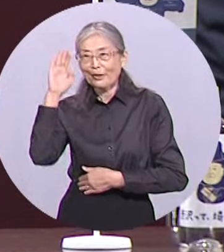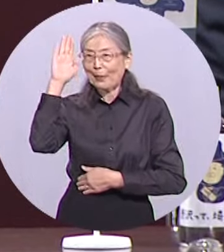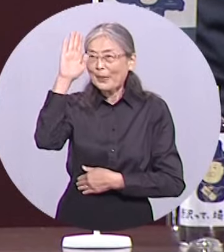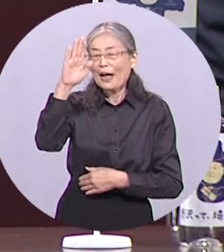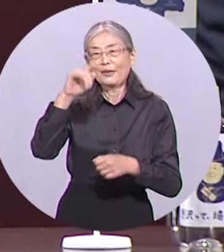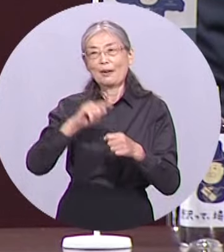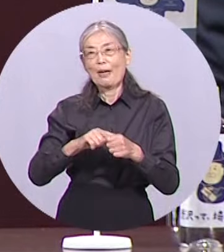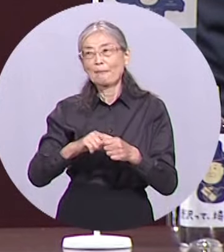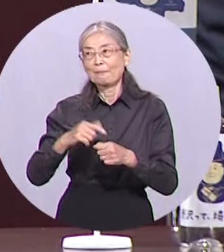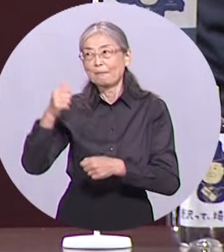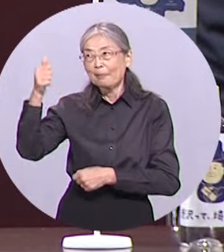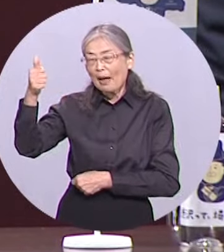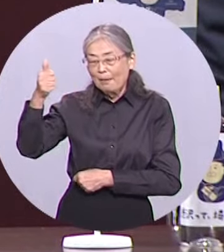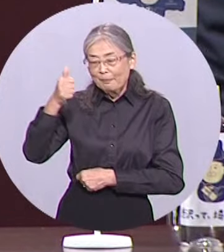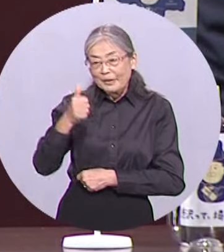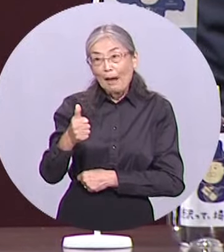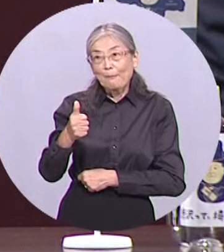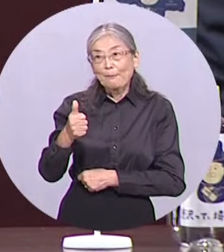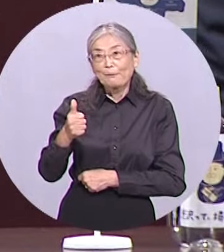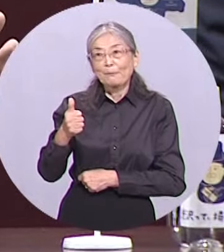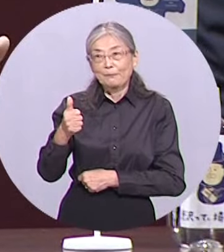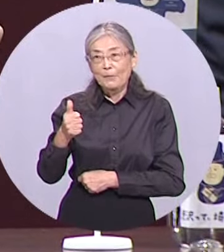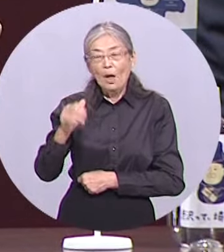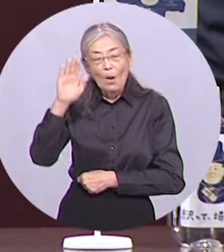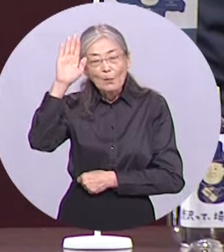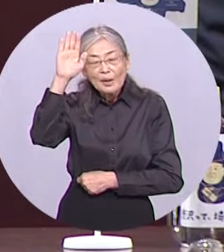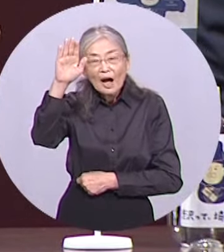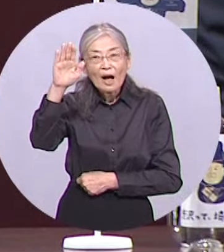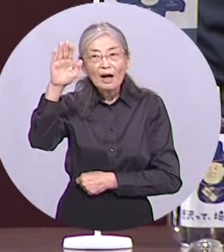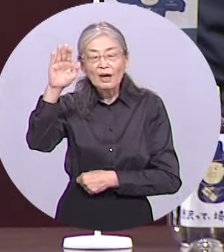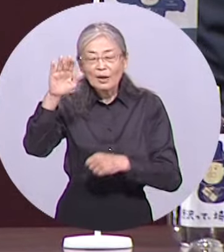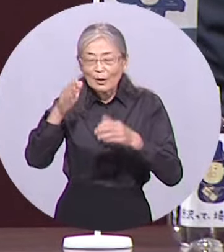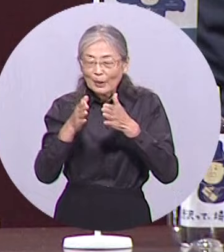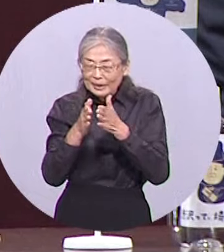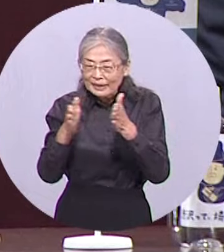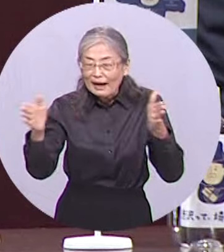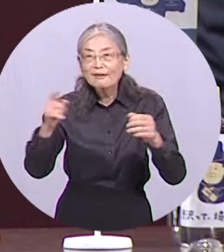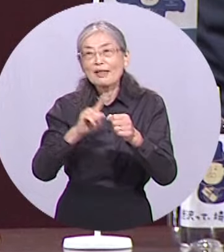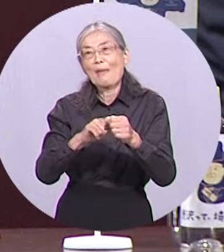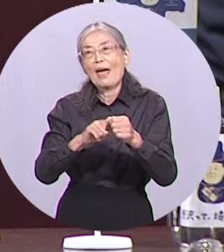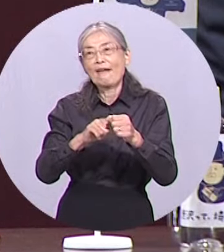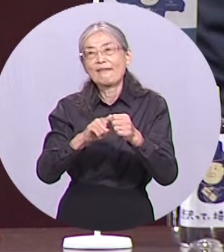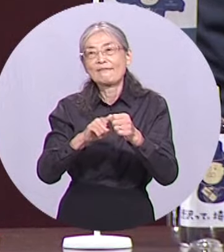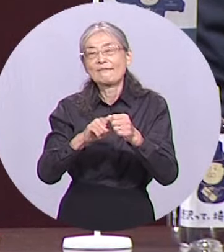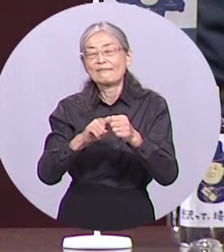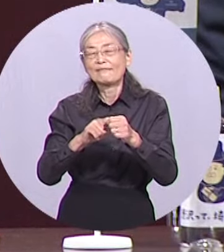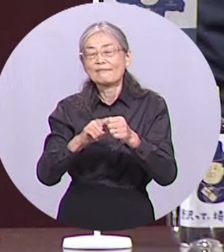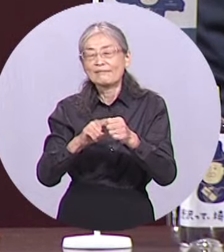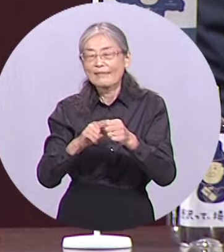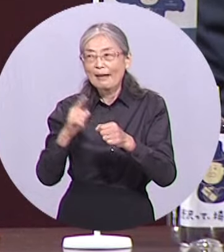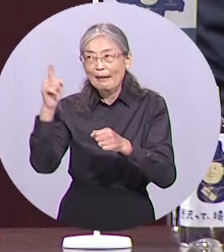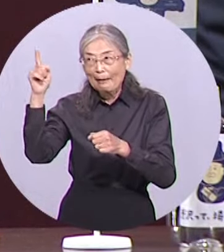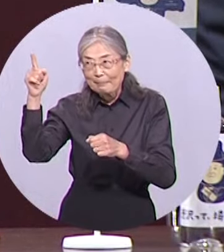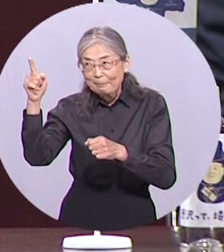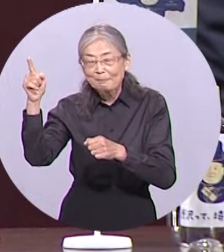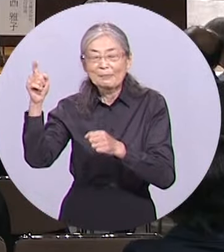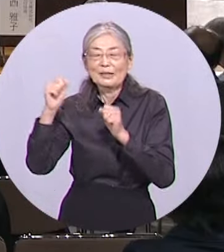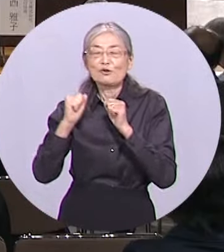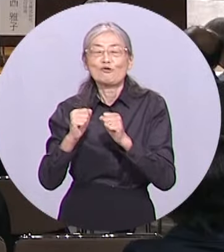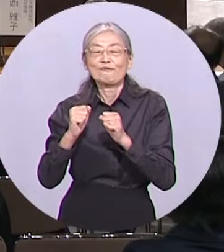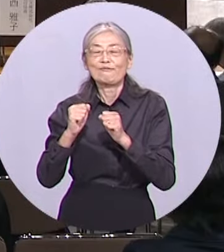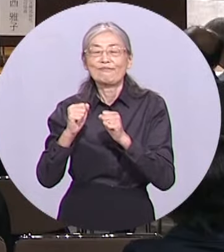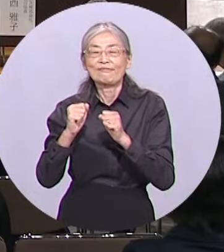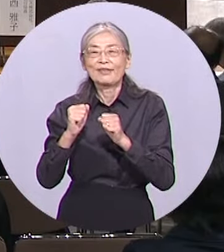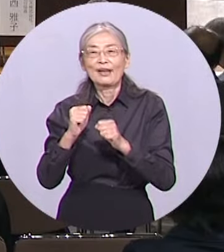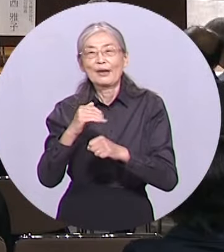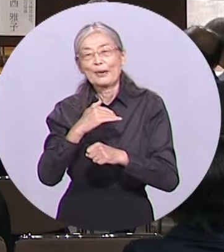渋沢一が戻ってきてくれたっていうのは、未来をあの開くためにですね、再び戻ってきたんじゃないかと思いますので、